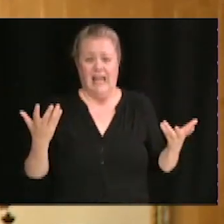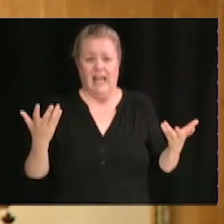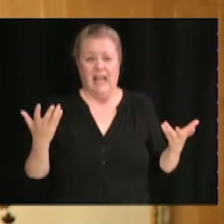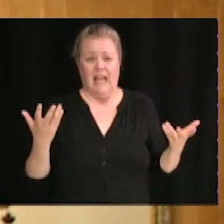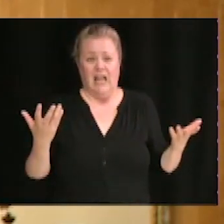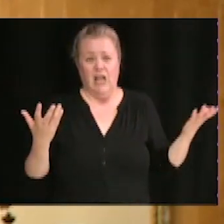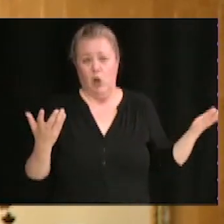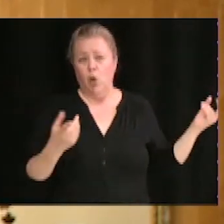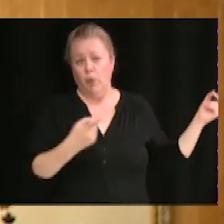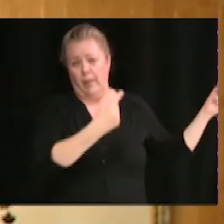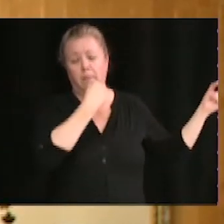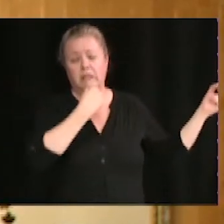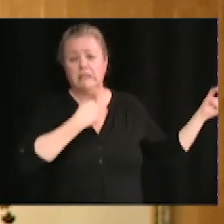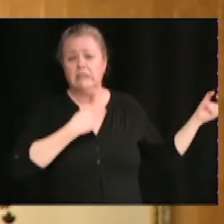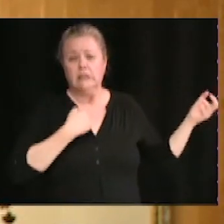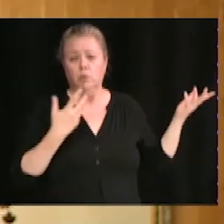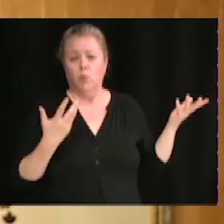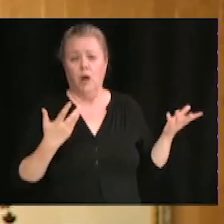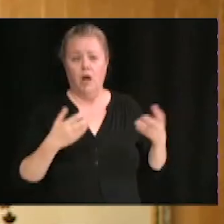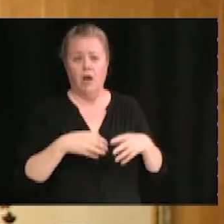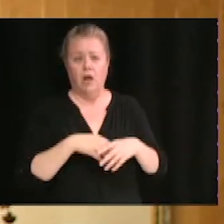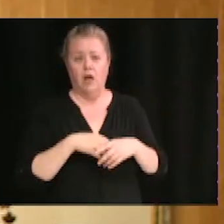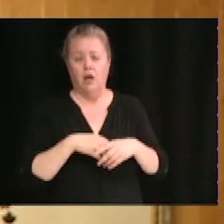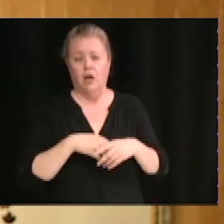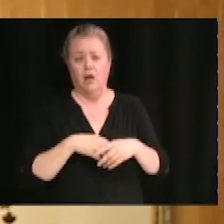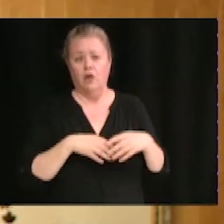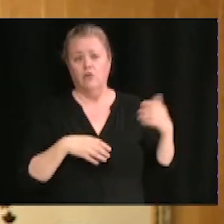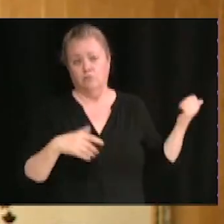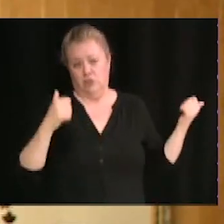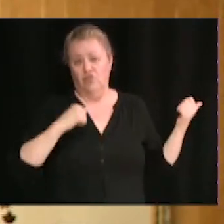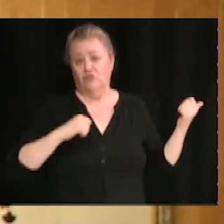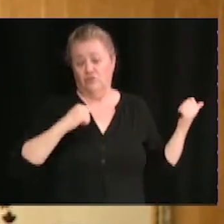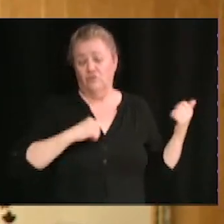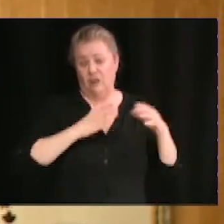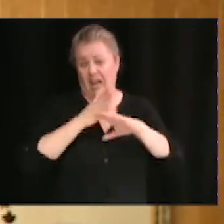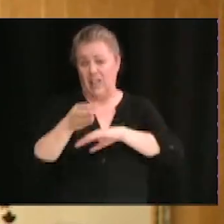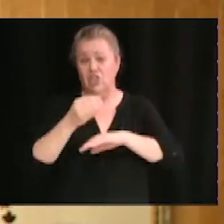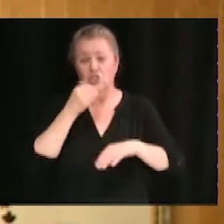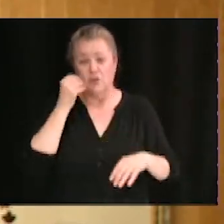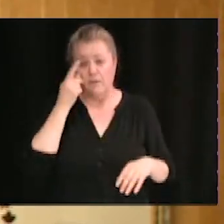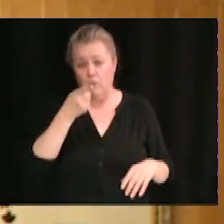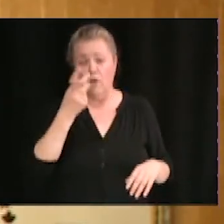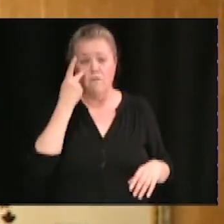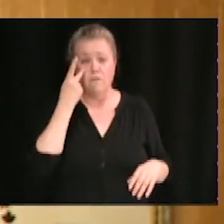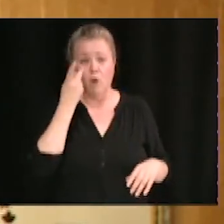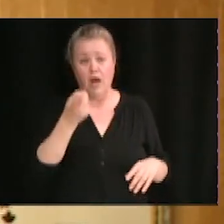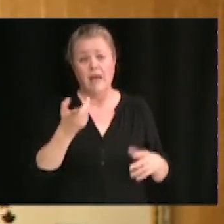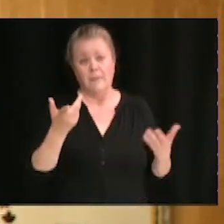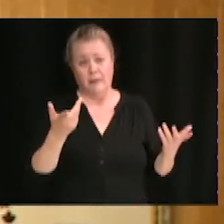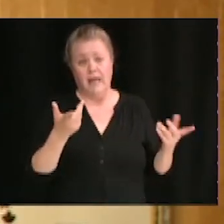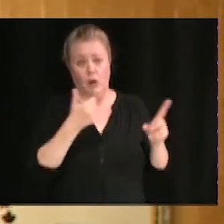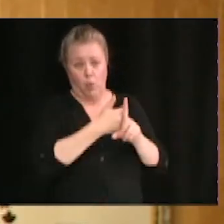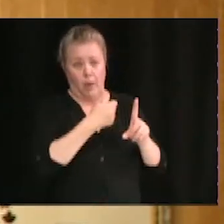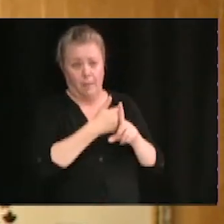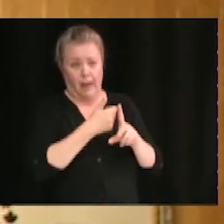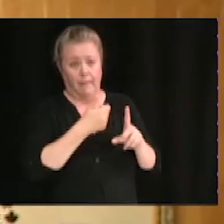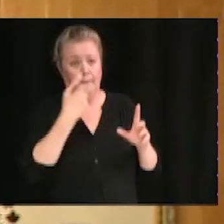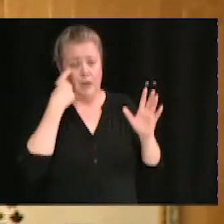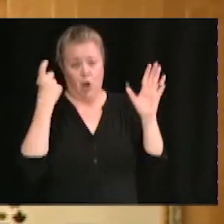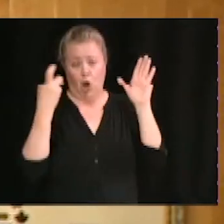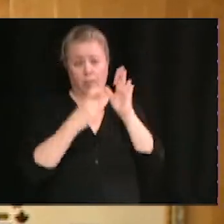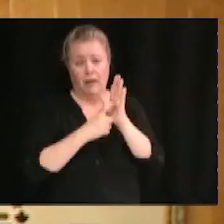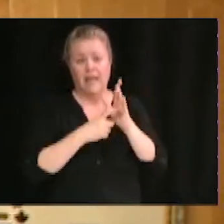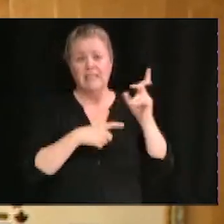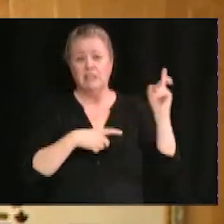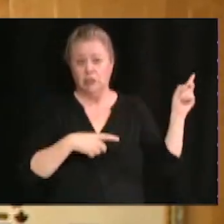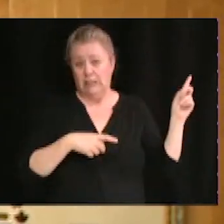Il a dit, je vais aller se voir chez vous. Bienvenue chez nous. Il a constaté, j'ai offert fermer les lumières, il